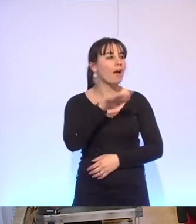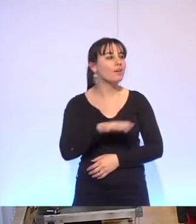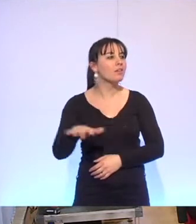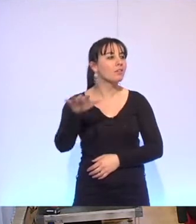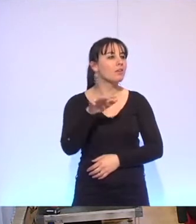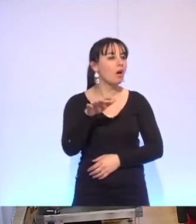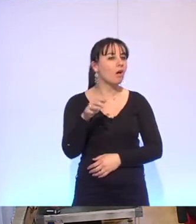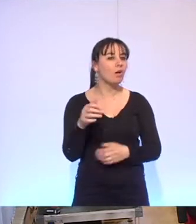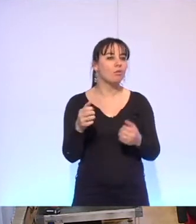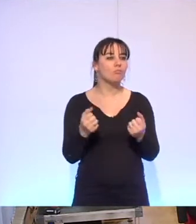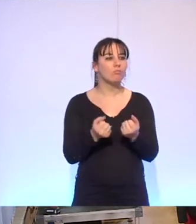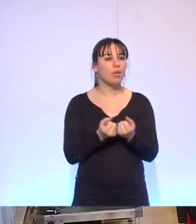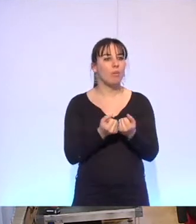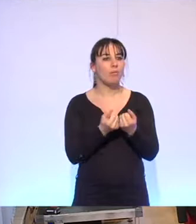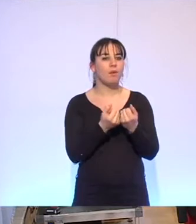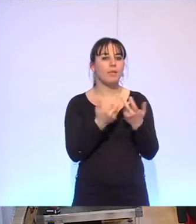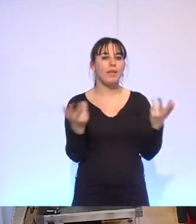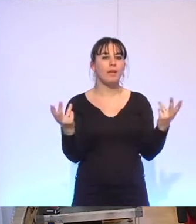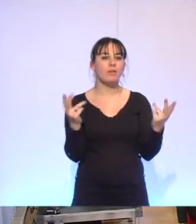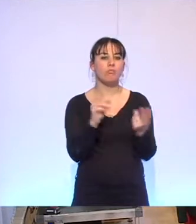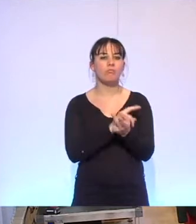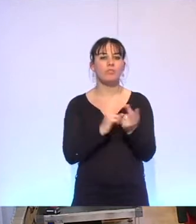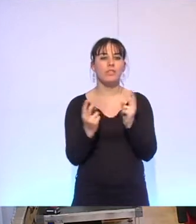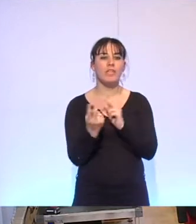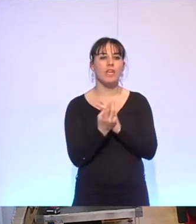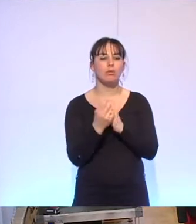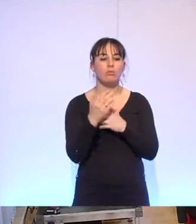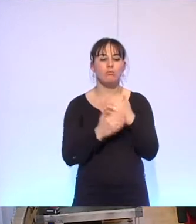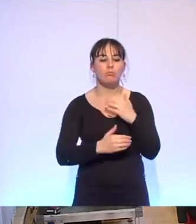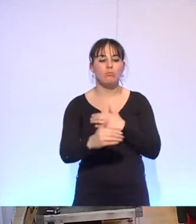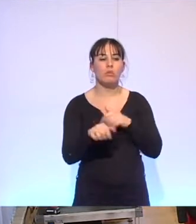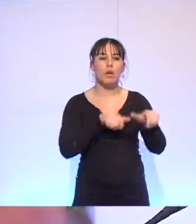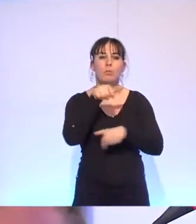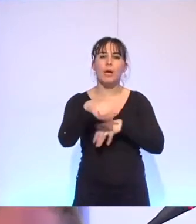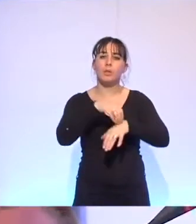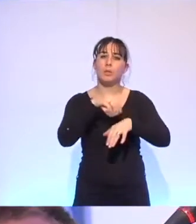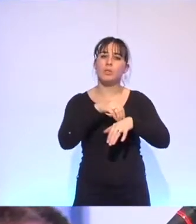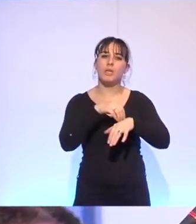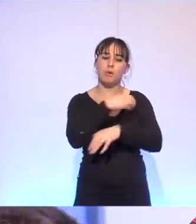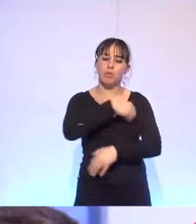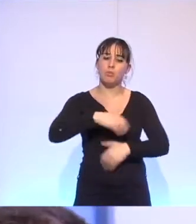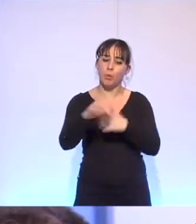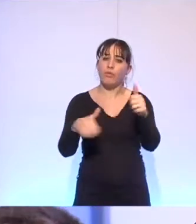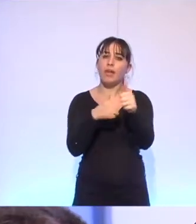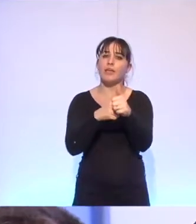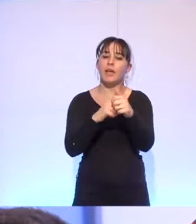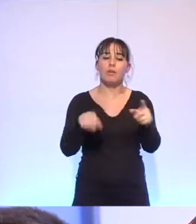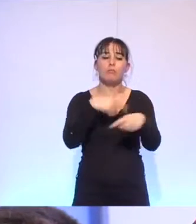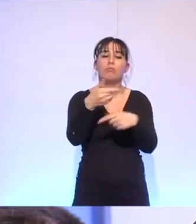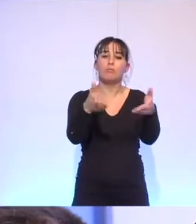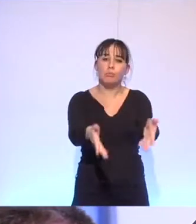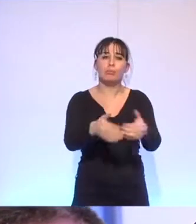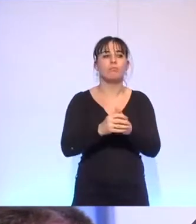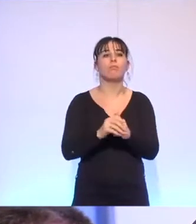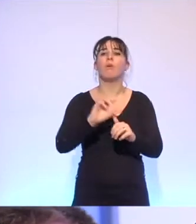quelques délégations que nous avons, qui seront fixées par les conseillers municipaux délégués, dont je vous ferai part lors du premier conseil municipal. Il y